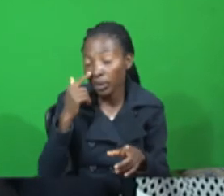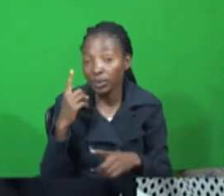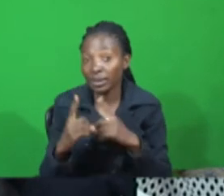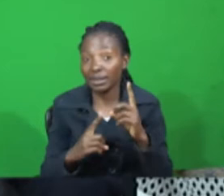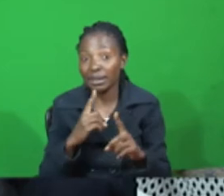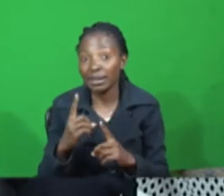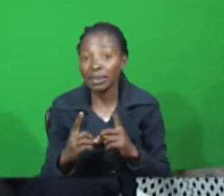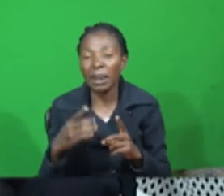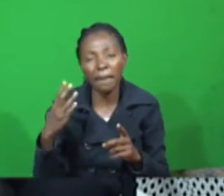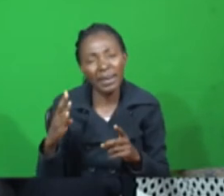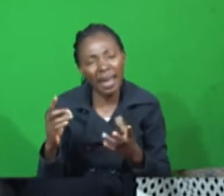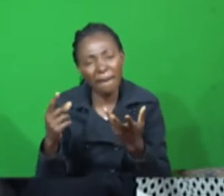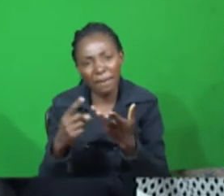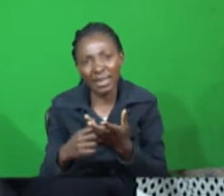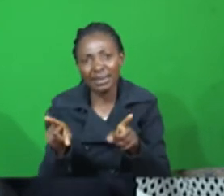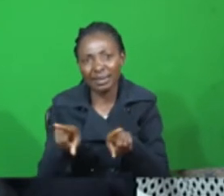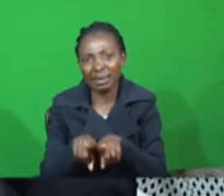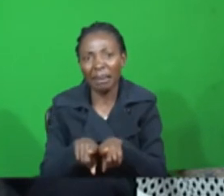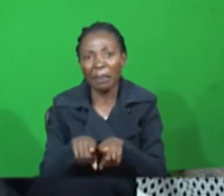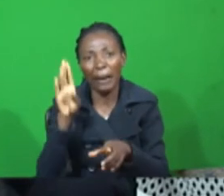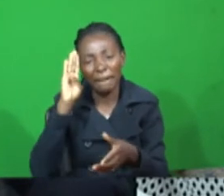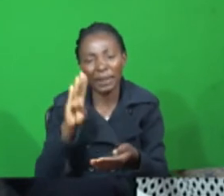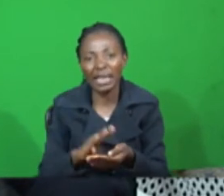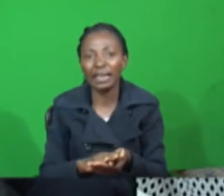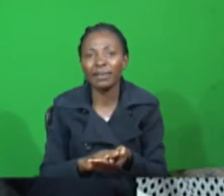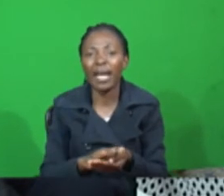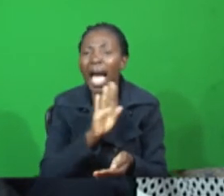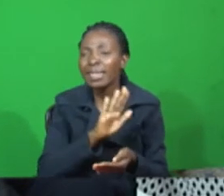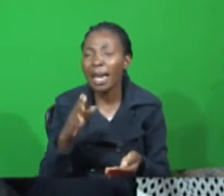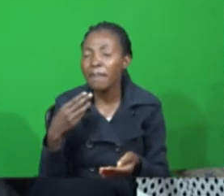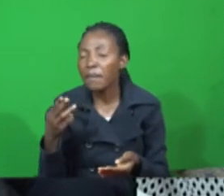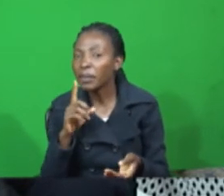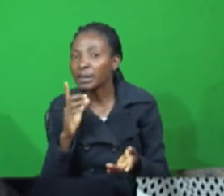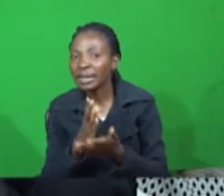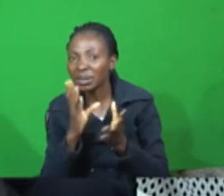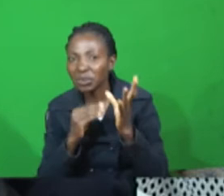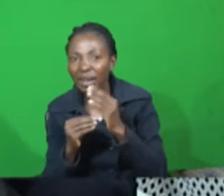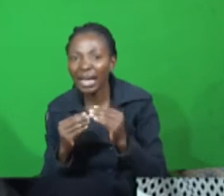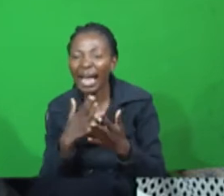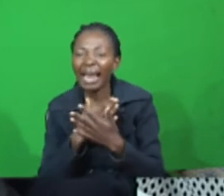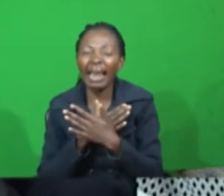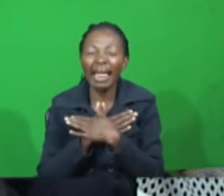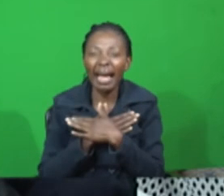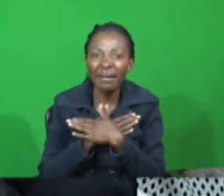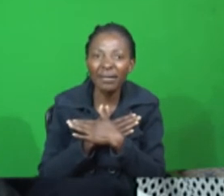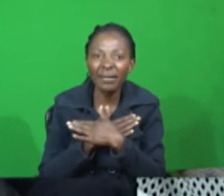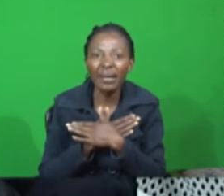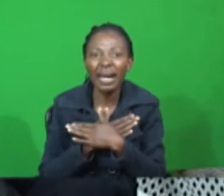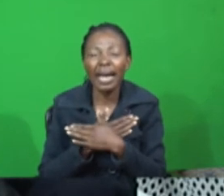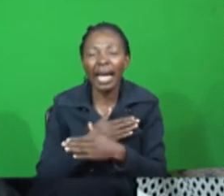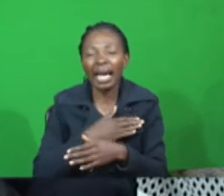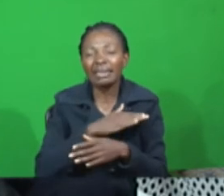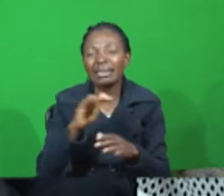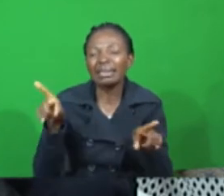yekuti vanhu madii kuroorana wekutenda kumwe chete. Kune vanhu vanotanga kutaura kuti love has no racial